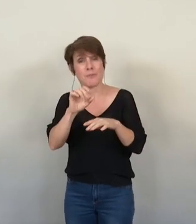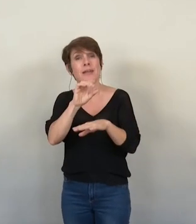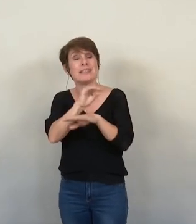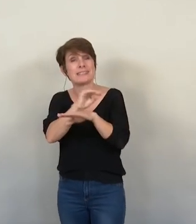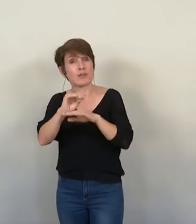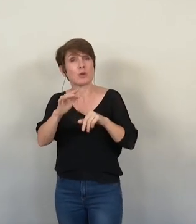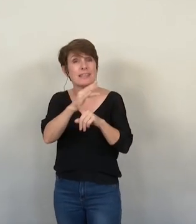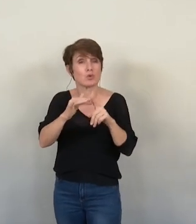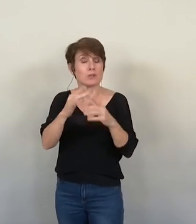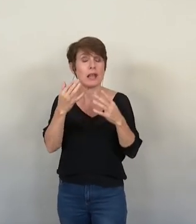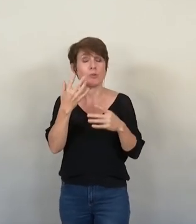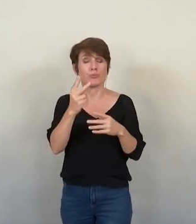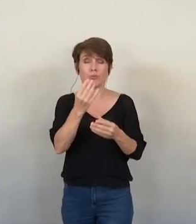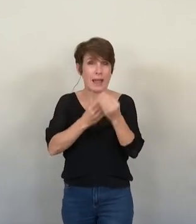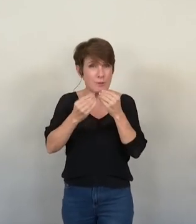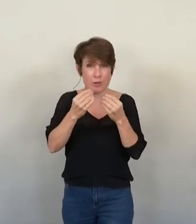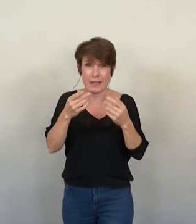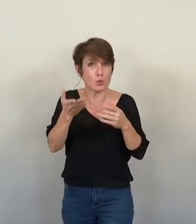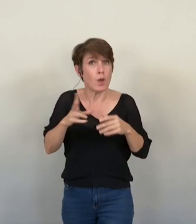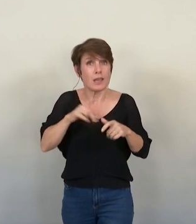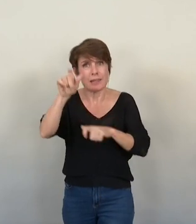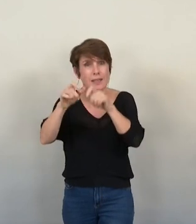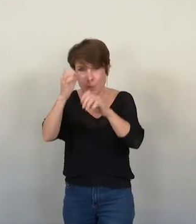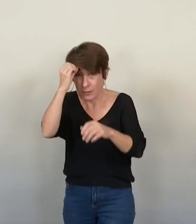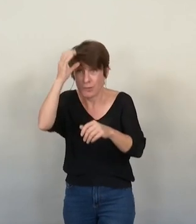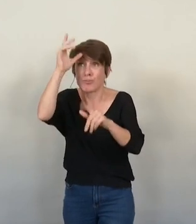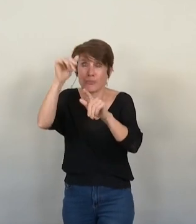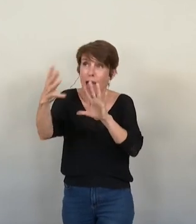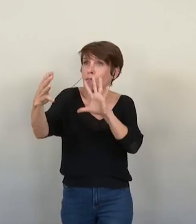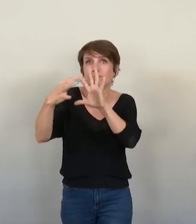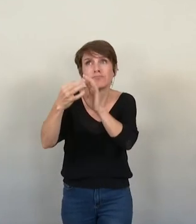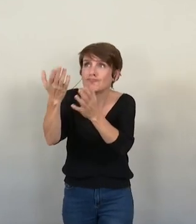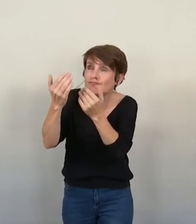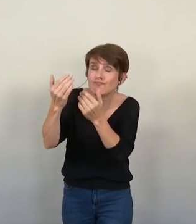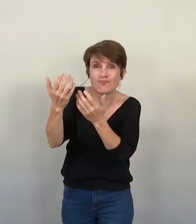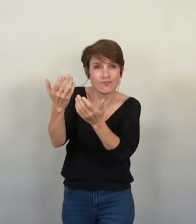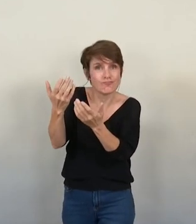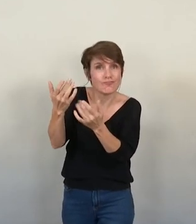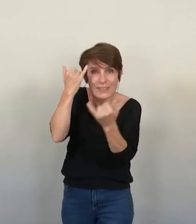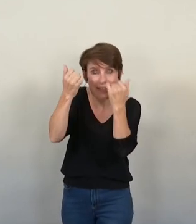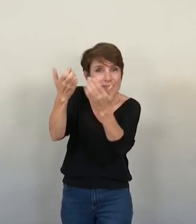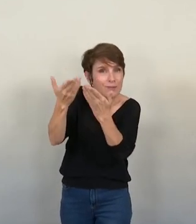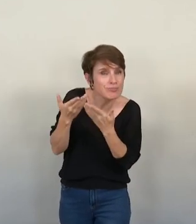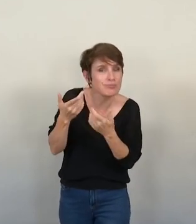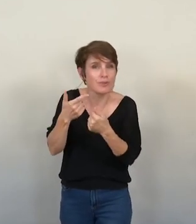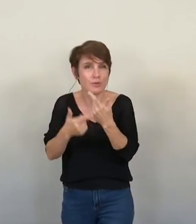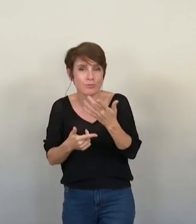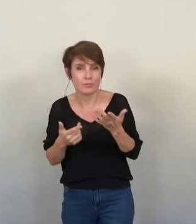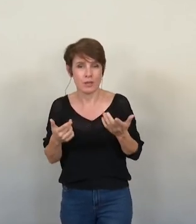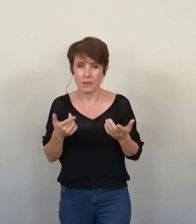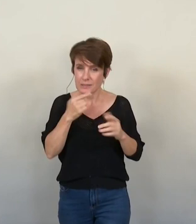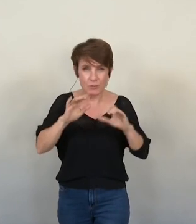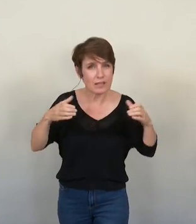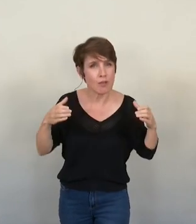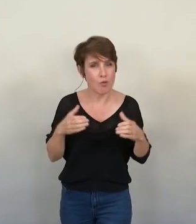avec les les personnes qui travaillent déjà sur ces questionsl au niveau local qu'elle ce soit dans un collectif effectivement qui qui existe mais aussi on a